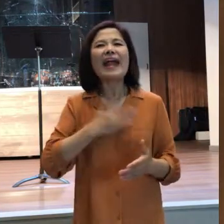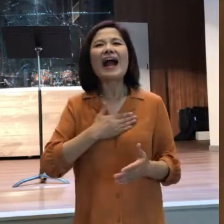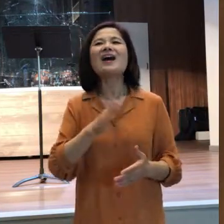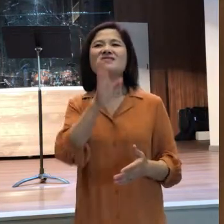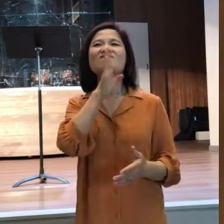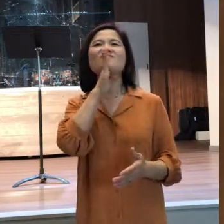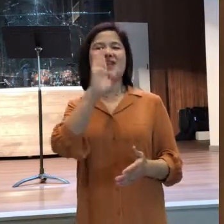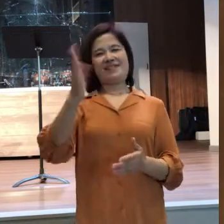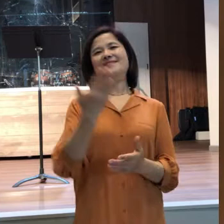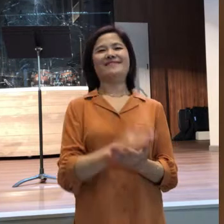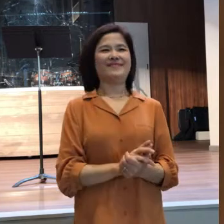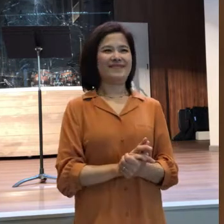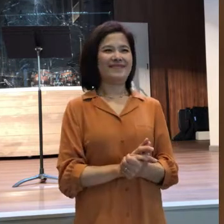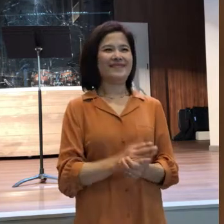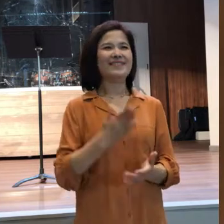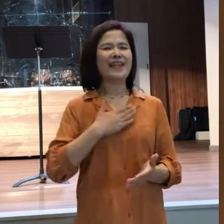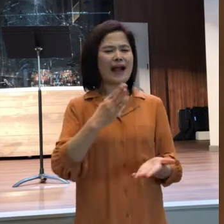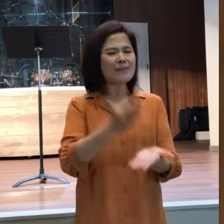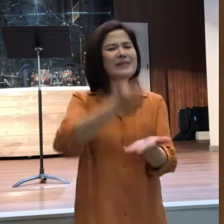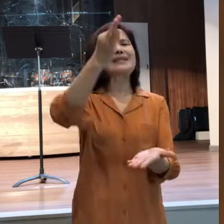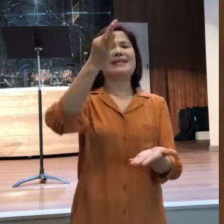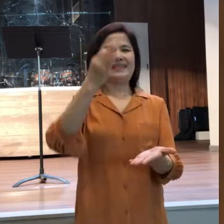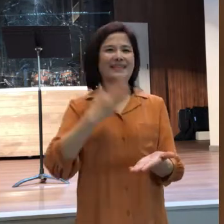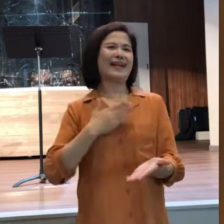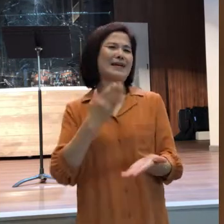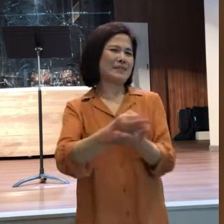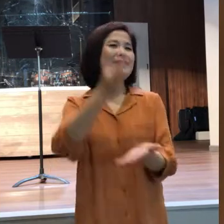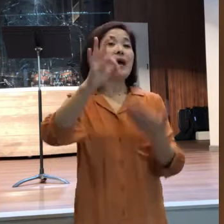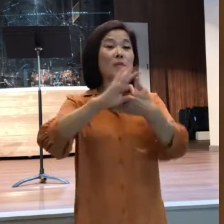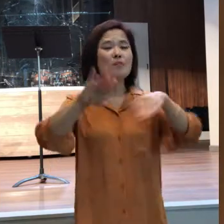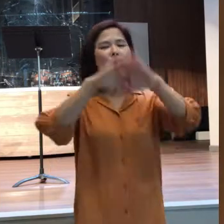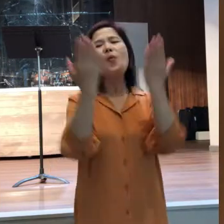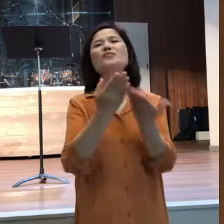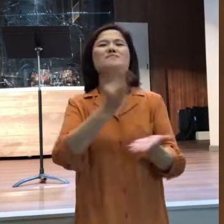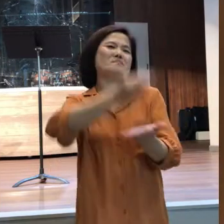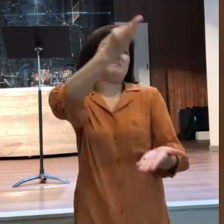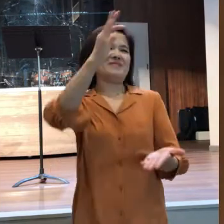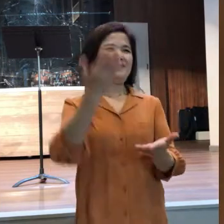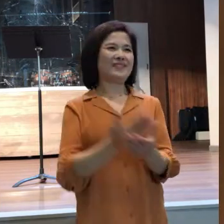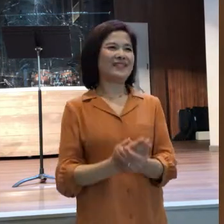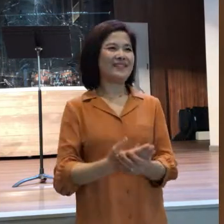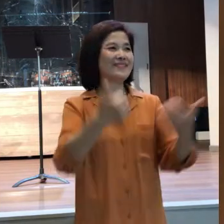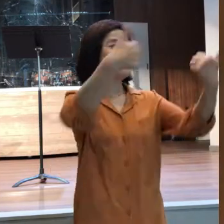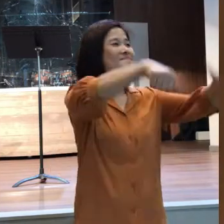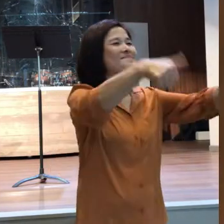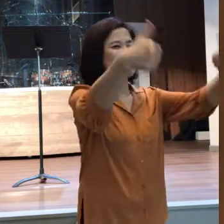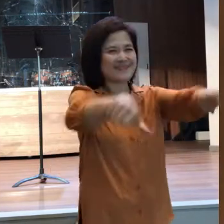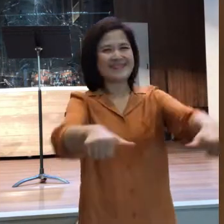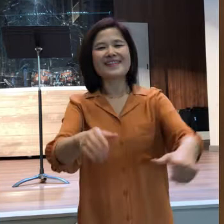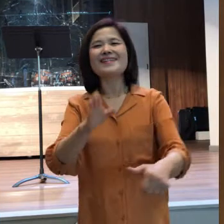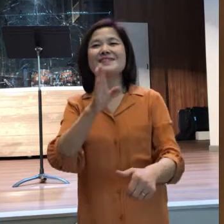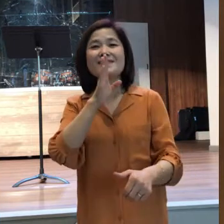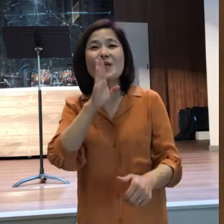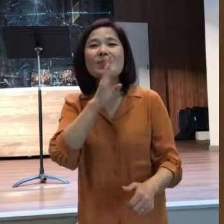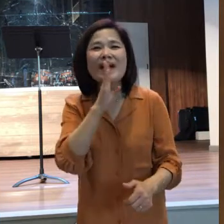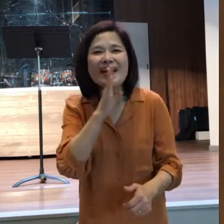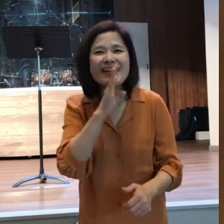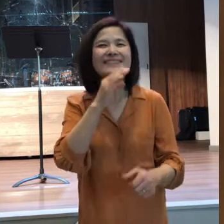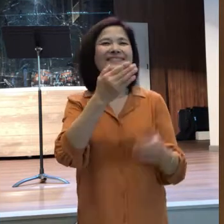내가 명품이 되면 되는 거예요. 그럼 모든 게 명품이 되는 거예요. 우리 옆 사람과 인사합시다. 명품이